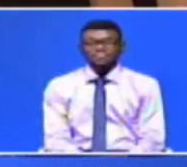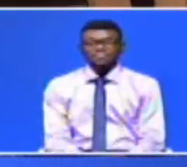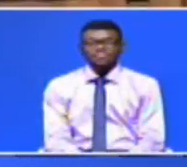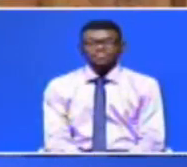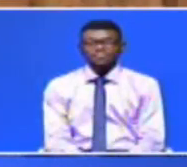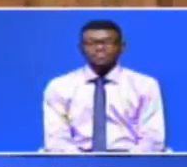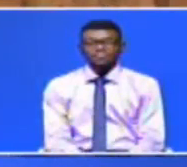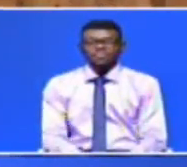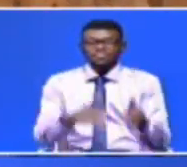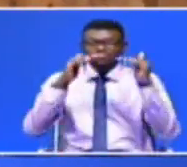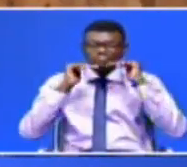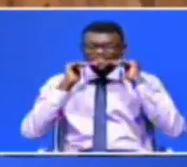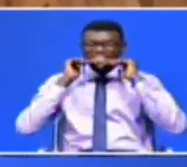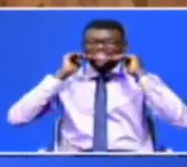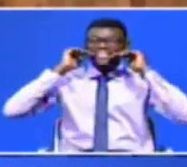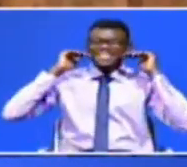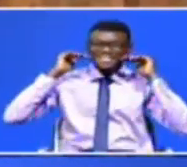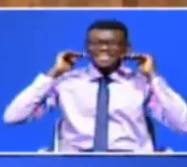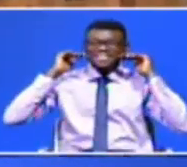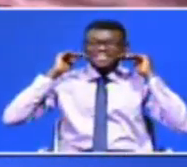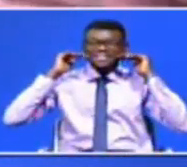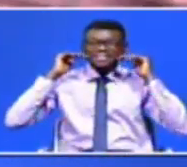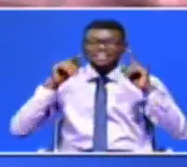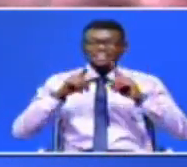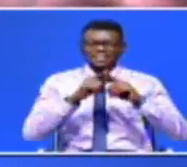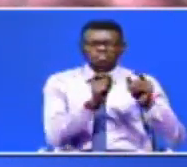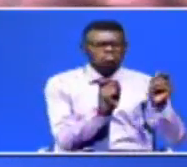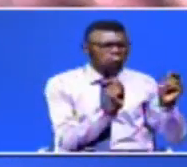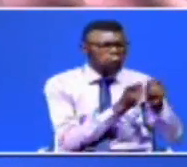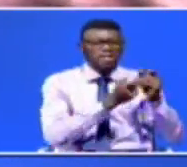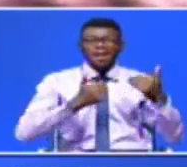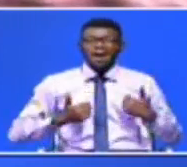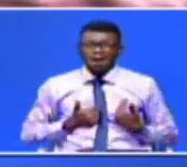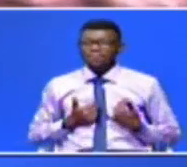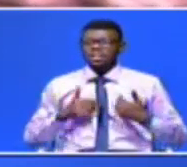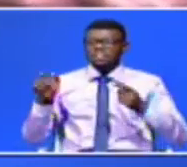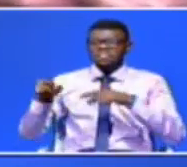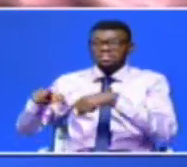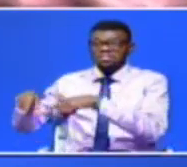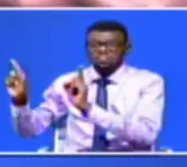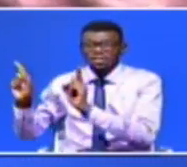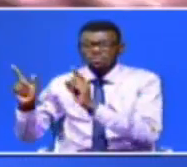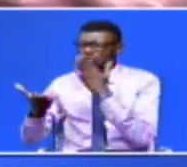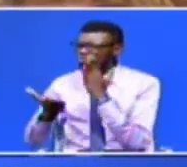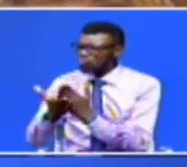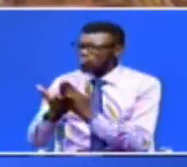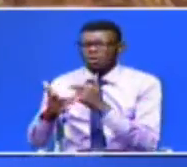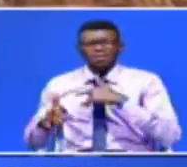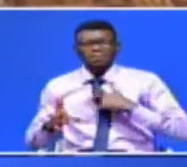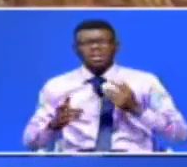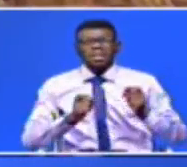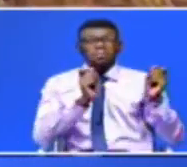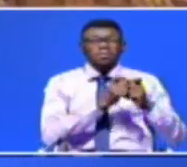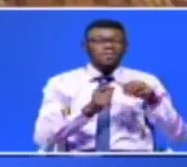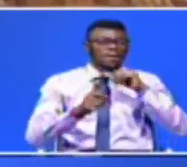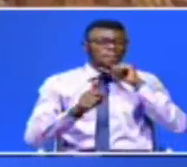Pamoja na kuwa na tabasamu imara, anaandamwa na makovu ya uchungu na hofu. Kwa Edwin Gatero, mzigo wa kutuliza wasiwasi wa kakake mdogo na